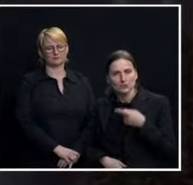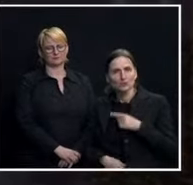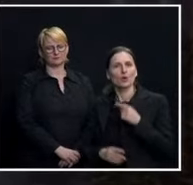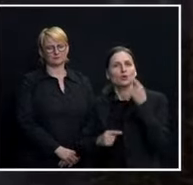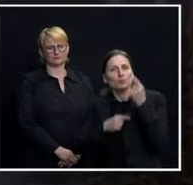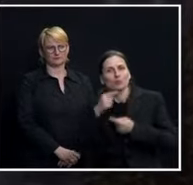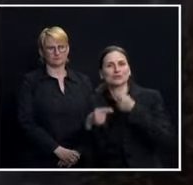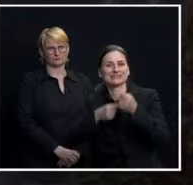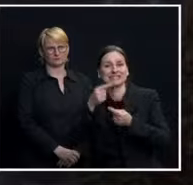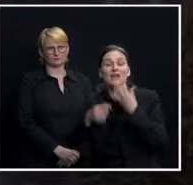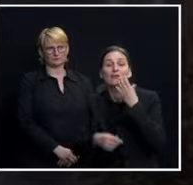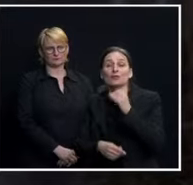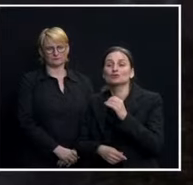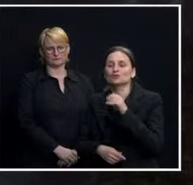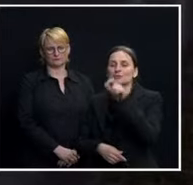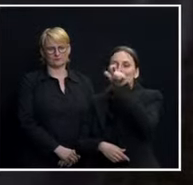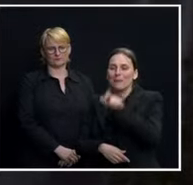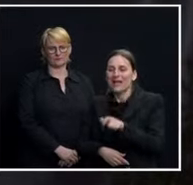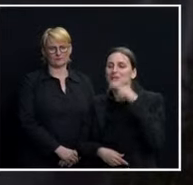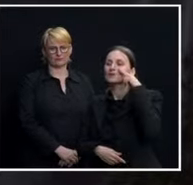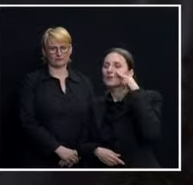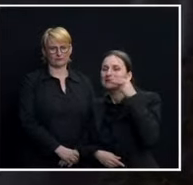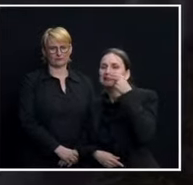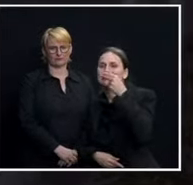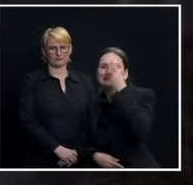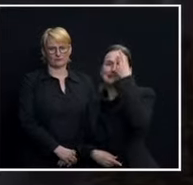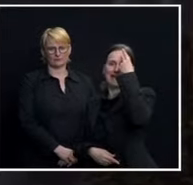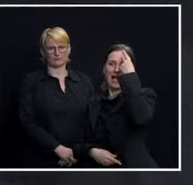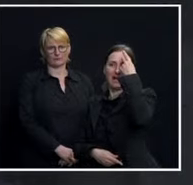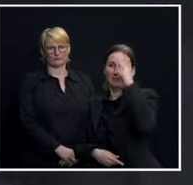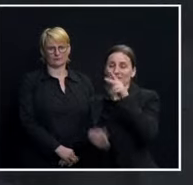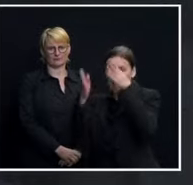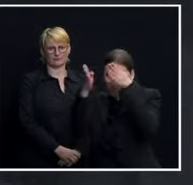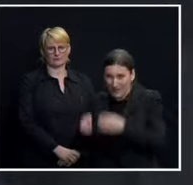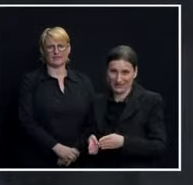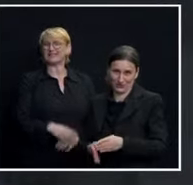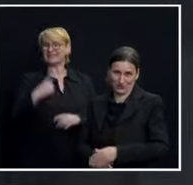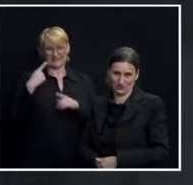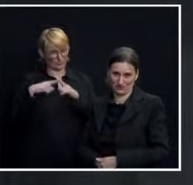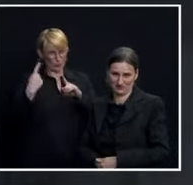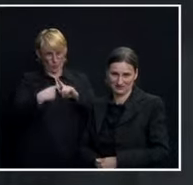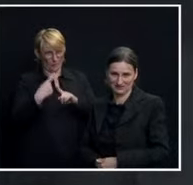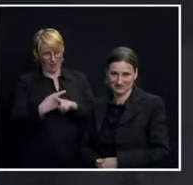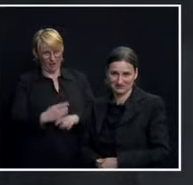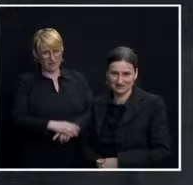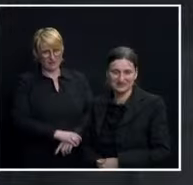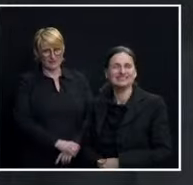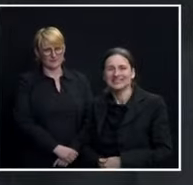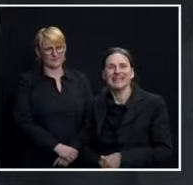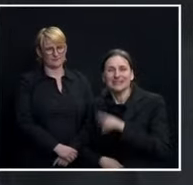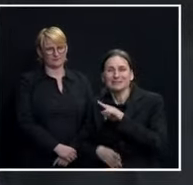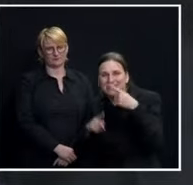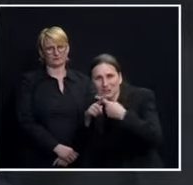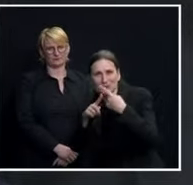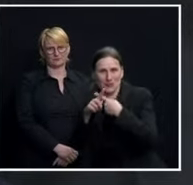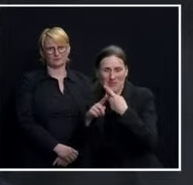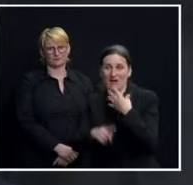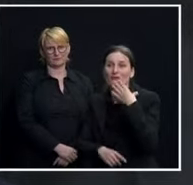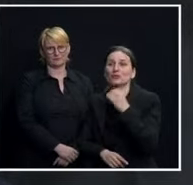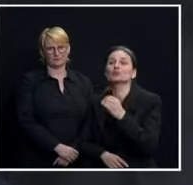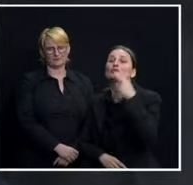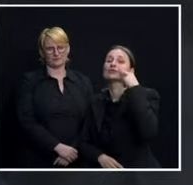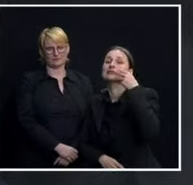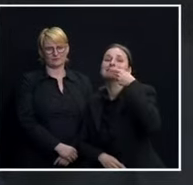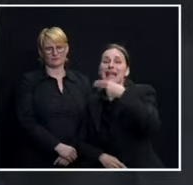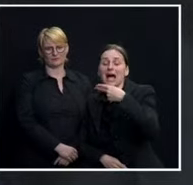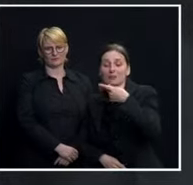möchte eigentlich gerne wissen, welche Namen dahinter sind. Was sind das für Menschen? Und nicht so kam, nur die Nummer? Nicht nur die Nummern, sondern die Namen. Und wir haben ja noch mehr. Wir haben ja nicht nur die Namen, sondern auch durch